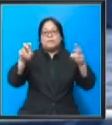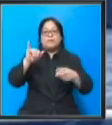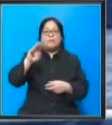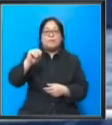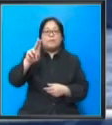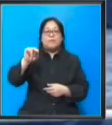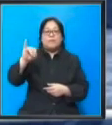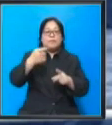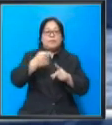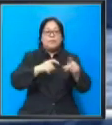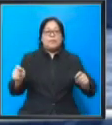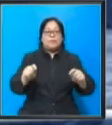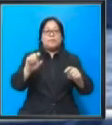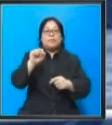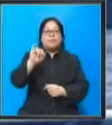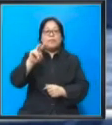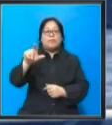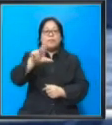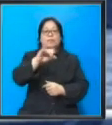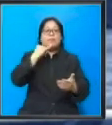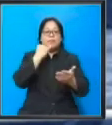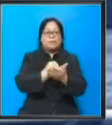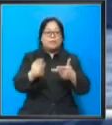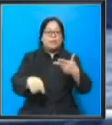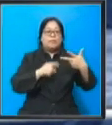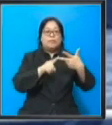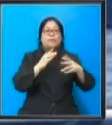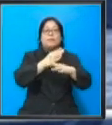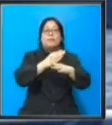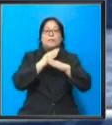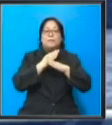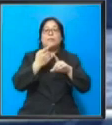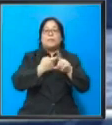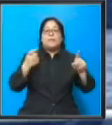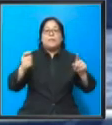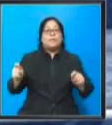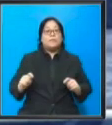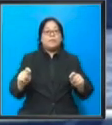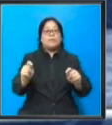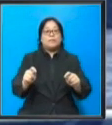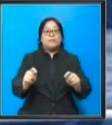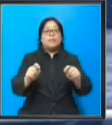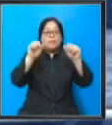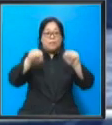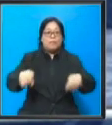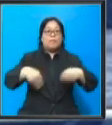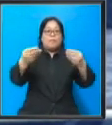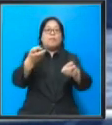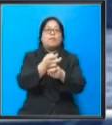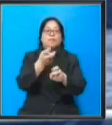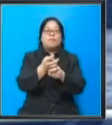daripada tindakan simpel dan jenazah dan yang ketiganya perlindungan daripada tindakan yang memudharatkan